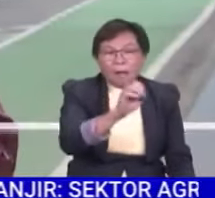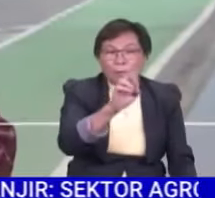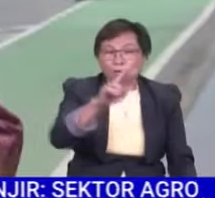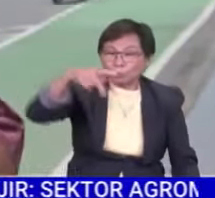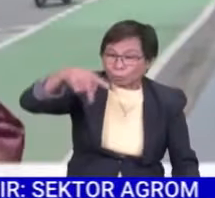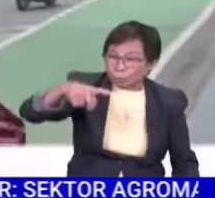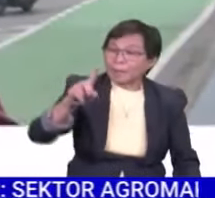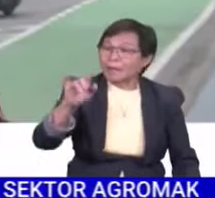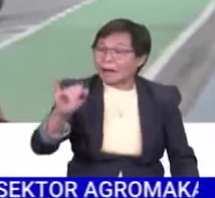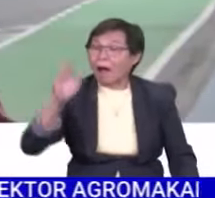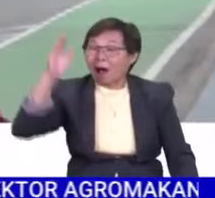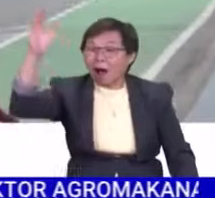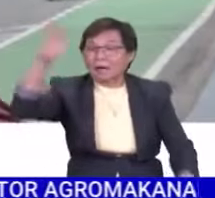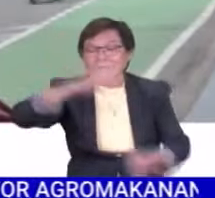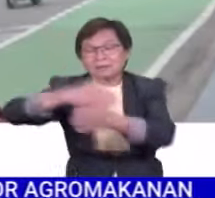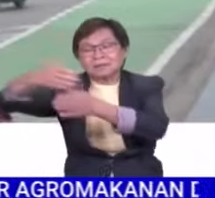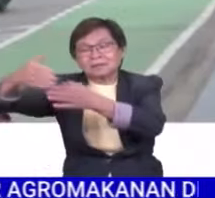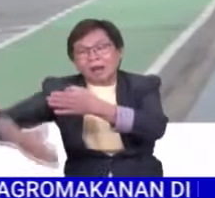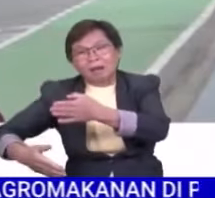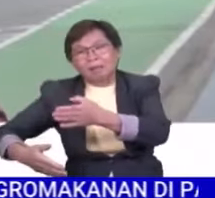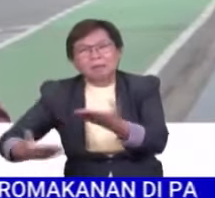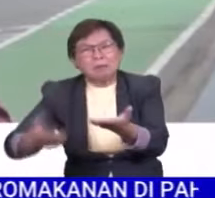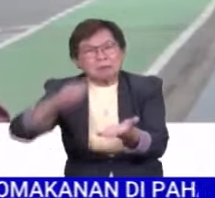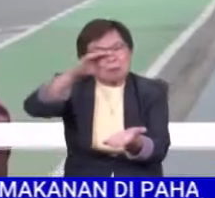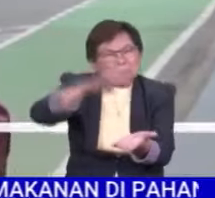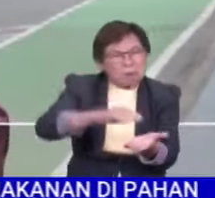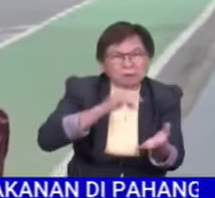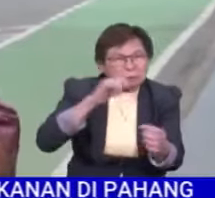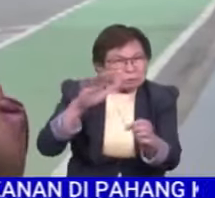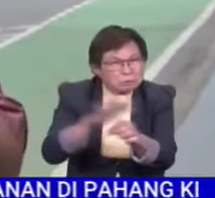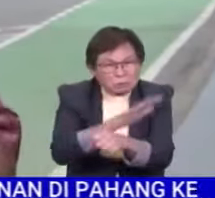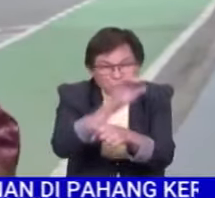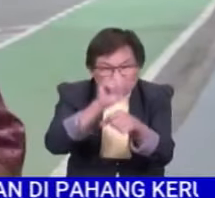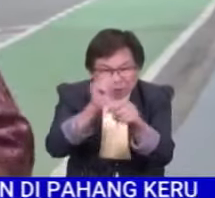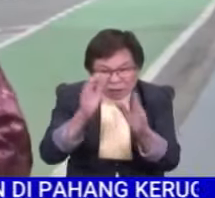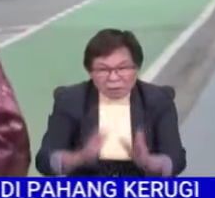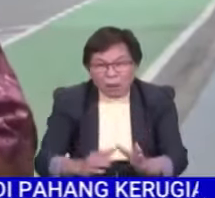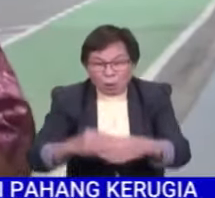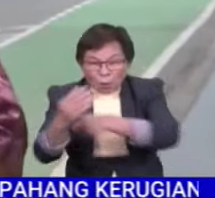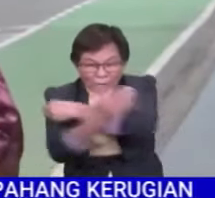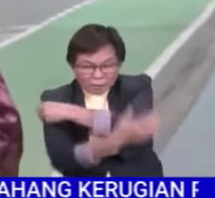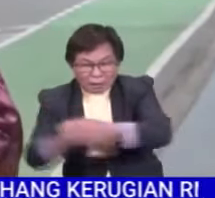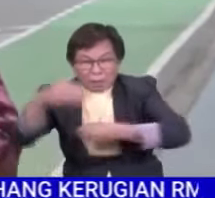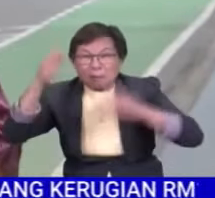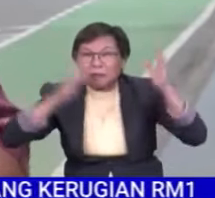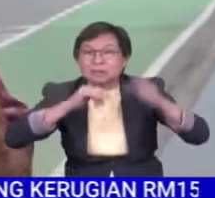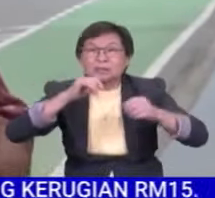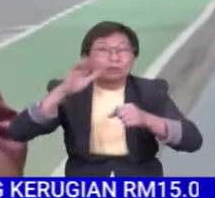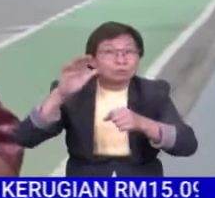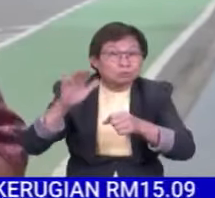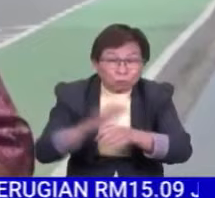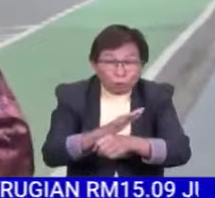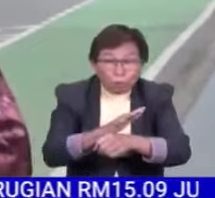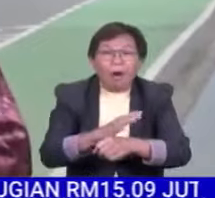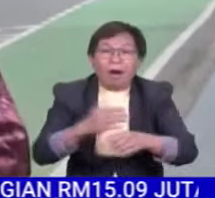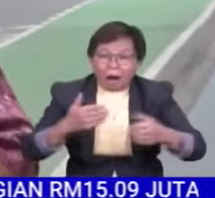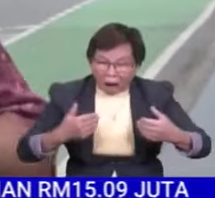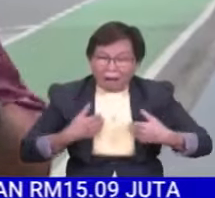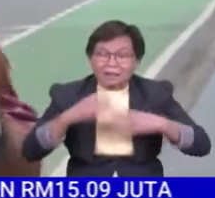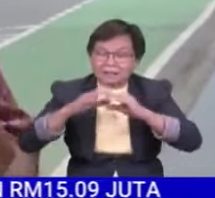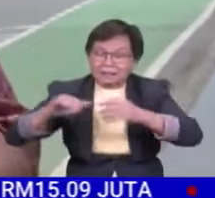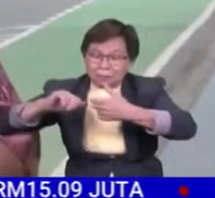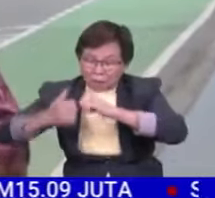MOU-PDI juga bakal menyelesaikan kekurangan bekalan tenaga kerja asing di Malaysia. Jika kita lihat, MOU-PDI